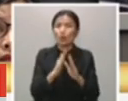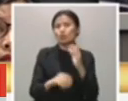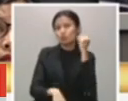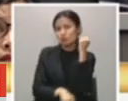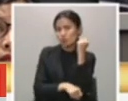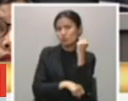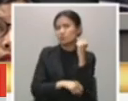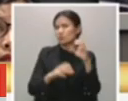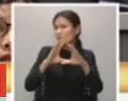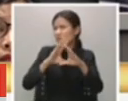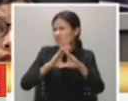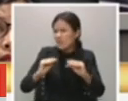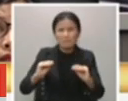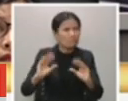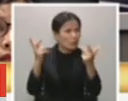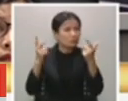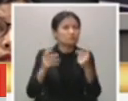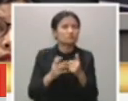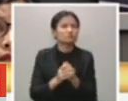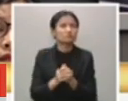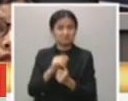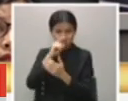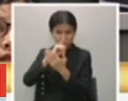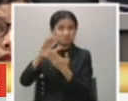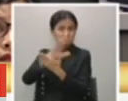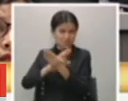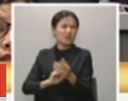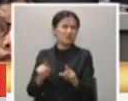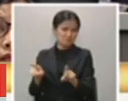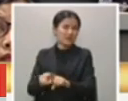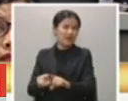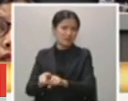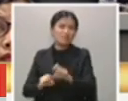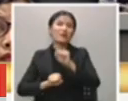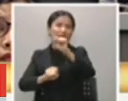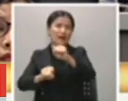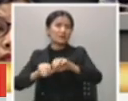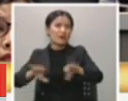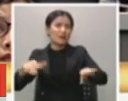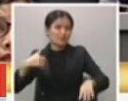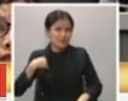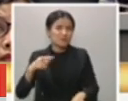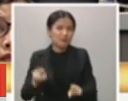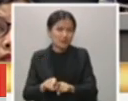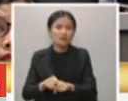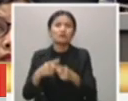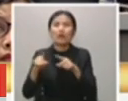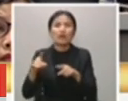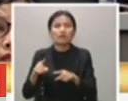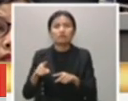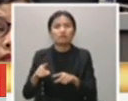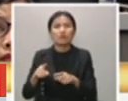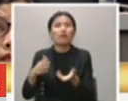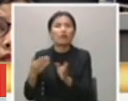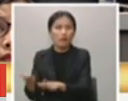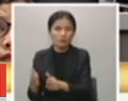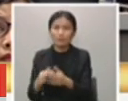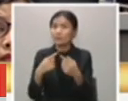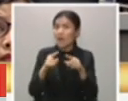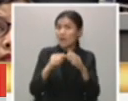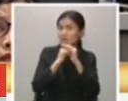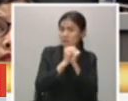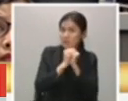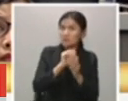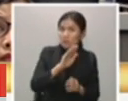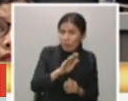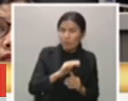ของไทยเราก็เคยมีคนประกาศครับด้วยความเคารพแต่ของเราทำไม่สำเร็จของจีนครับภายใต้การนำของเขาผมเชื่อว่